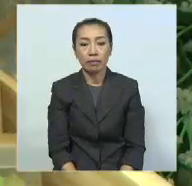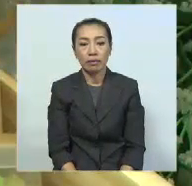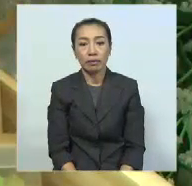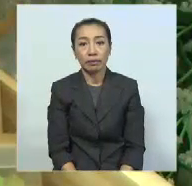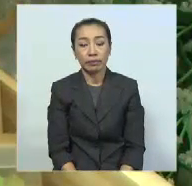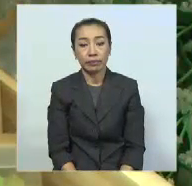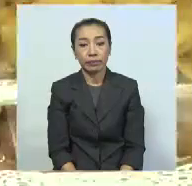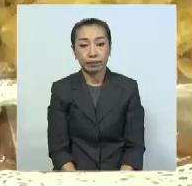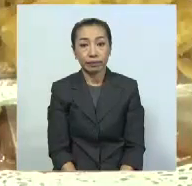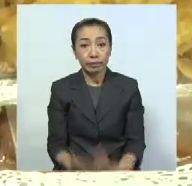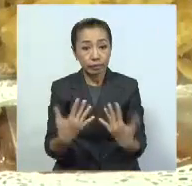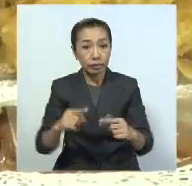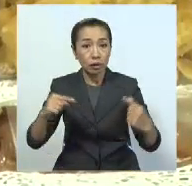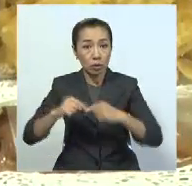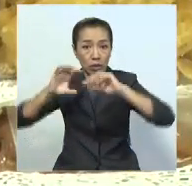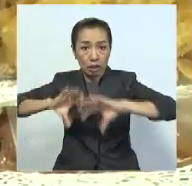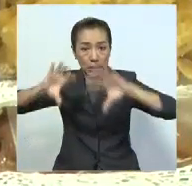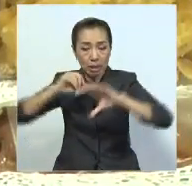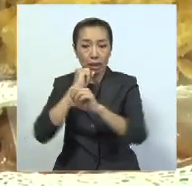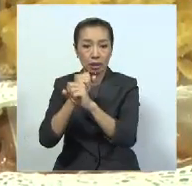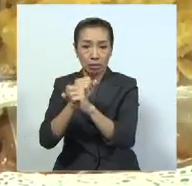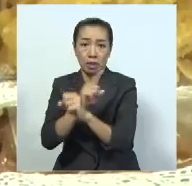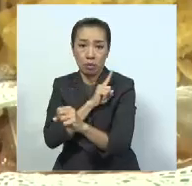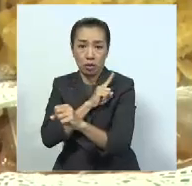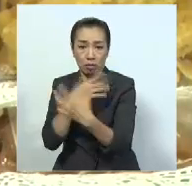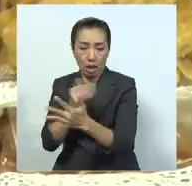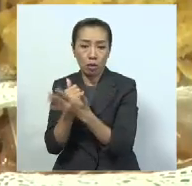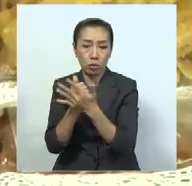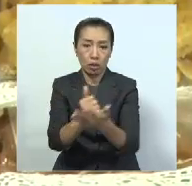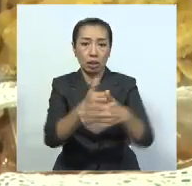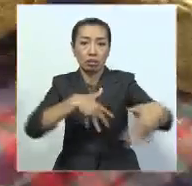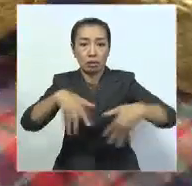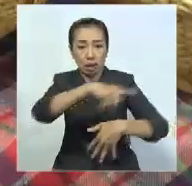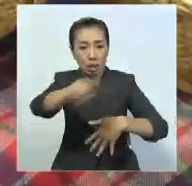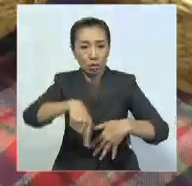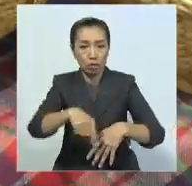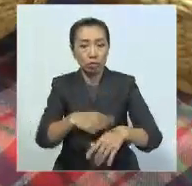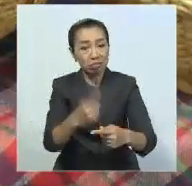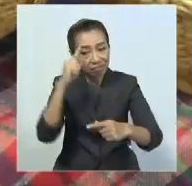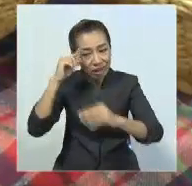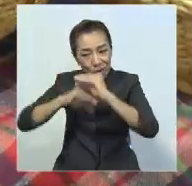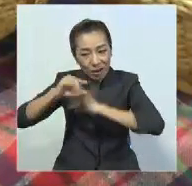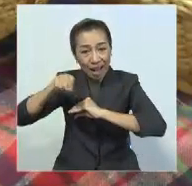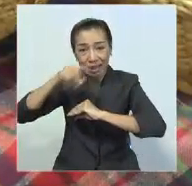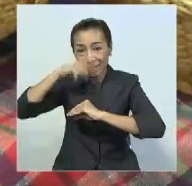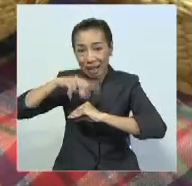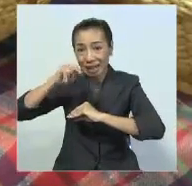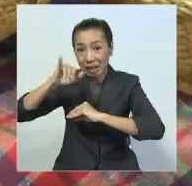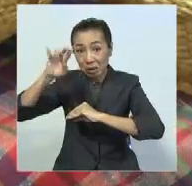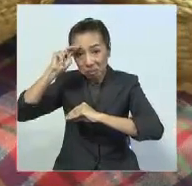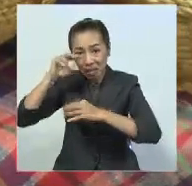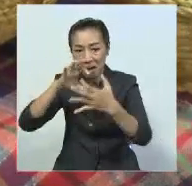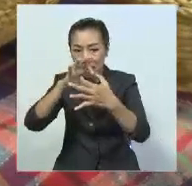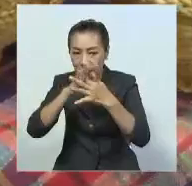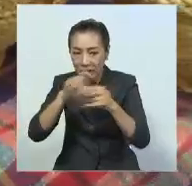นอกจากนี้นะคะท่านยังยืนยันว่ารัฐบาลเนี่ยทำตามหน้าที่ในการช่วยเหลือประชาชนไม่ได้นำโครงการไทยนิยมยั่งยืนมาใ